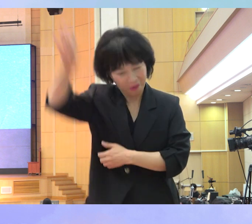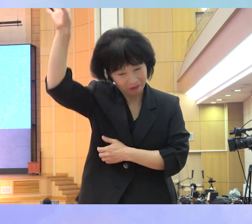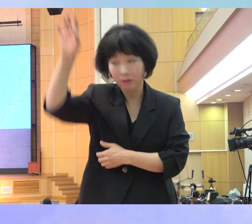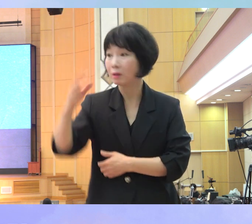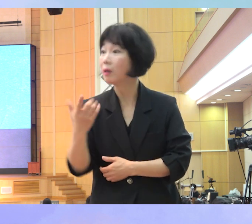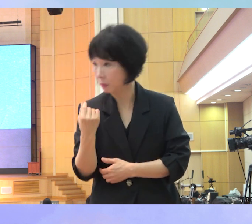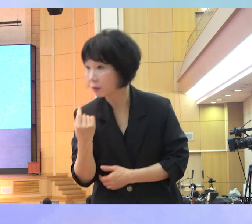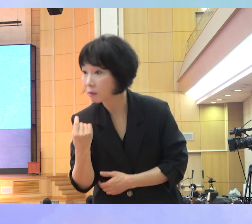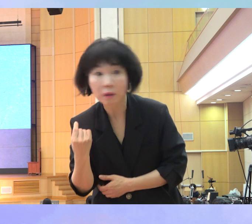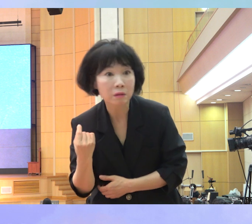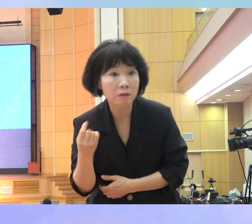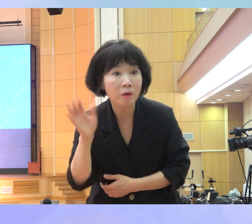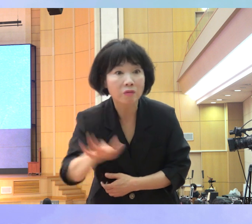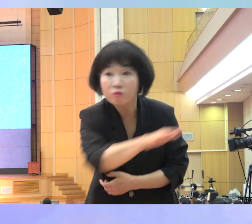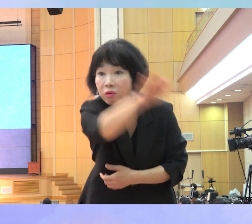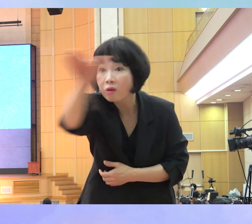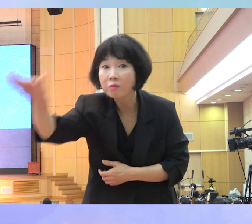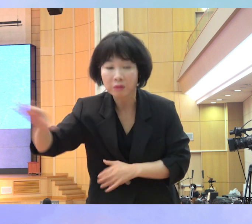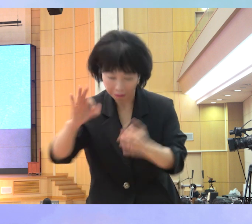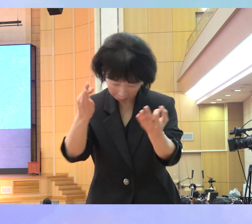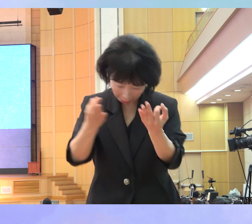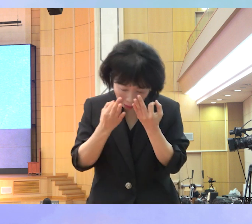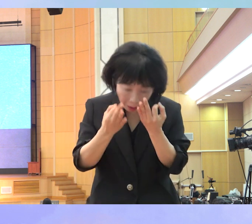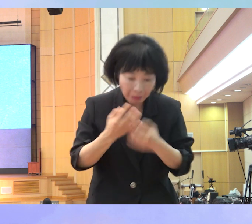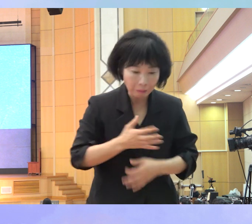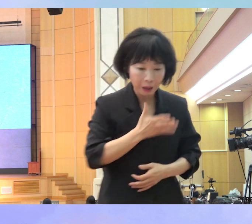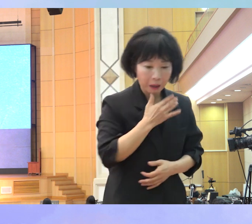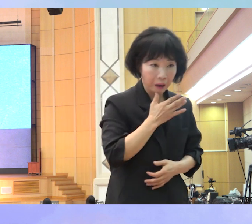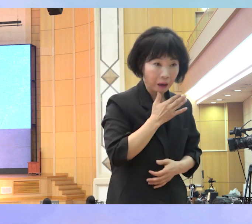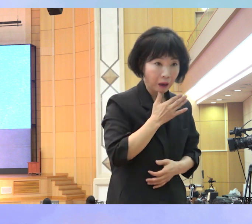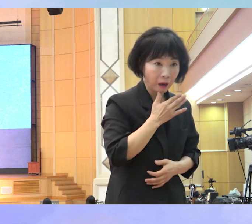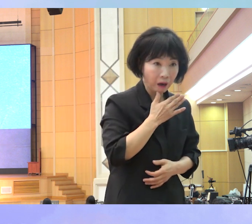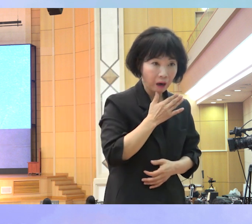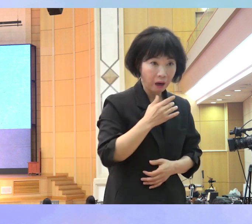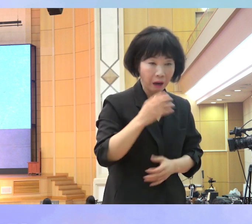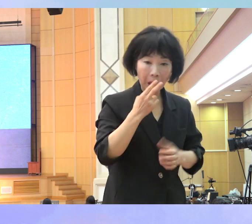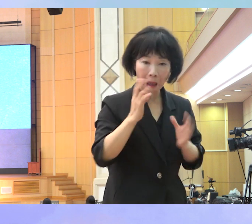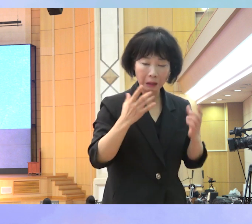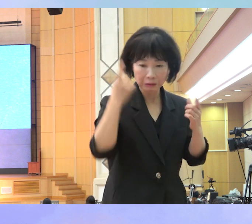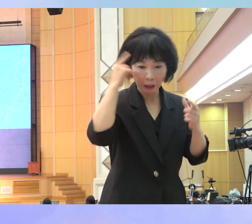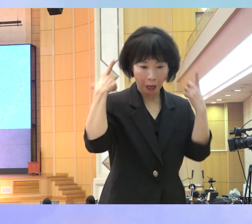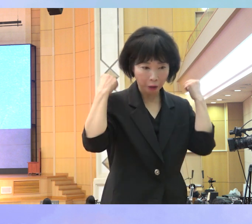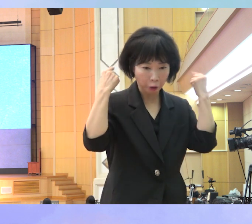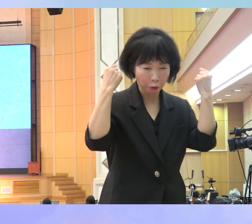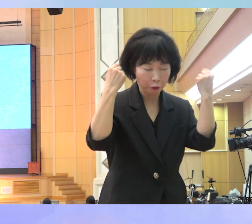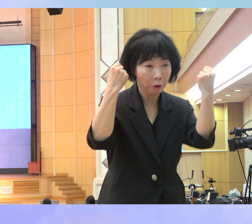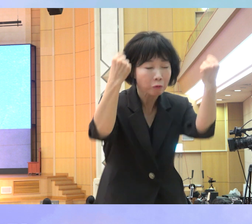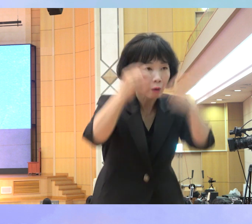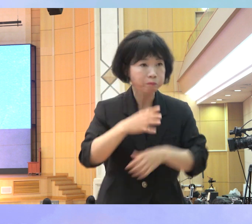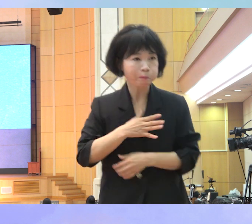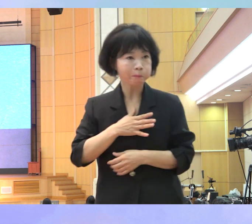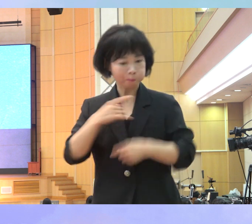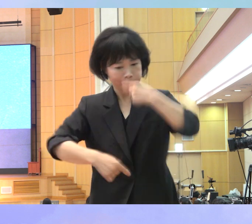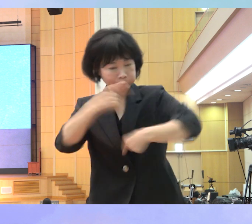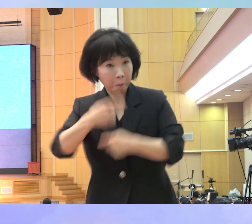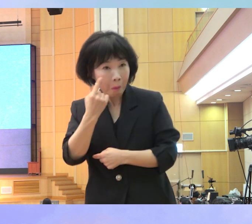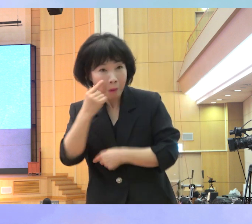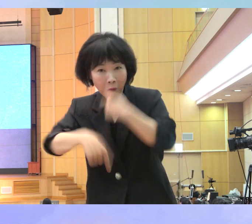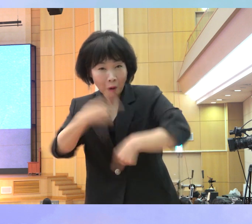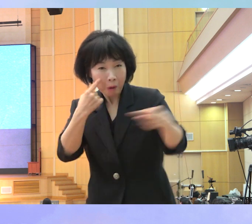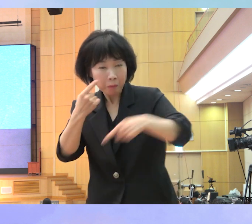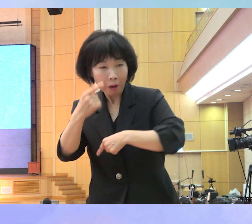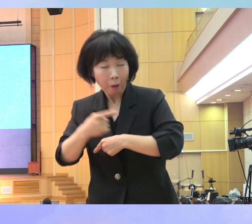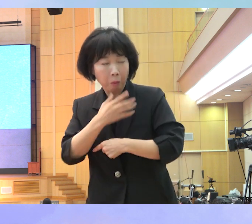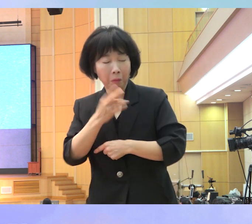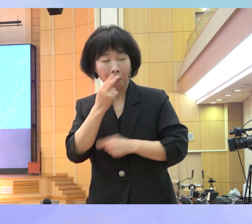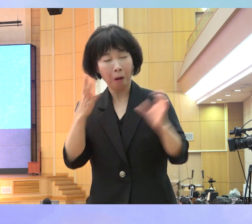거예요. 그런데 우리는 어떻습니까? 계속 어린아이 같은 생각, 어린아이 같은 말, 그런